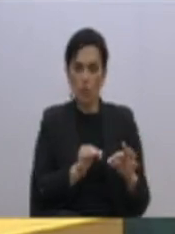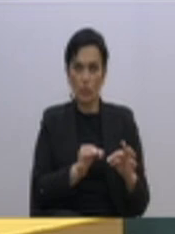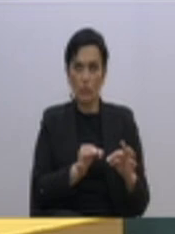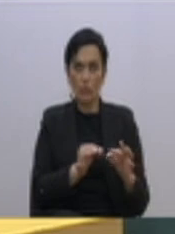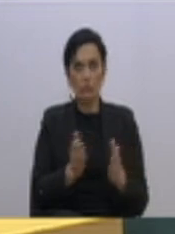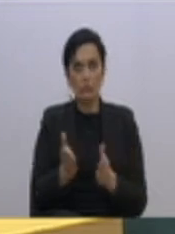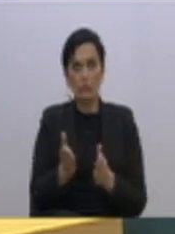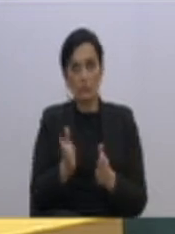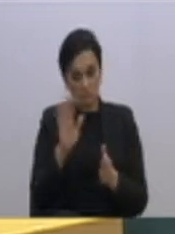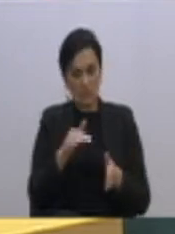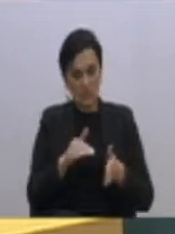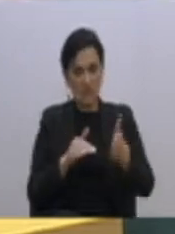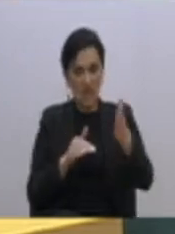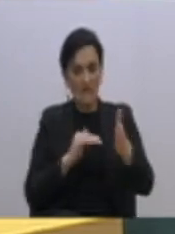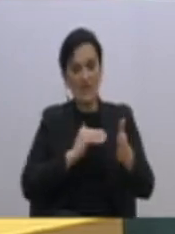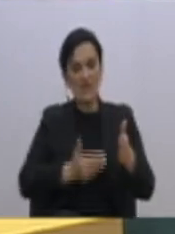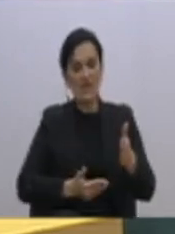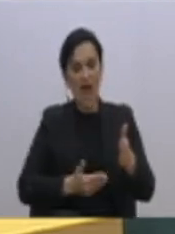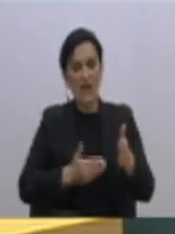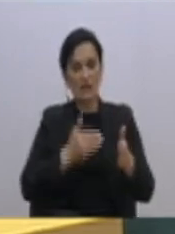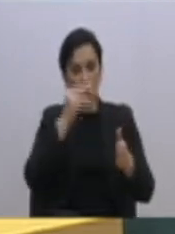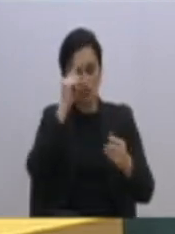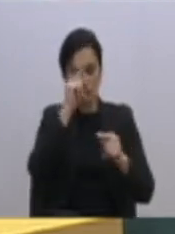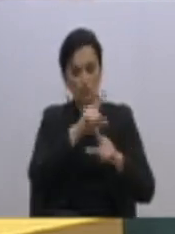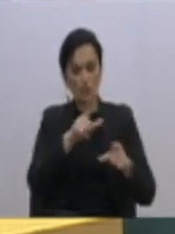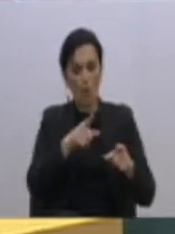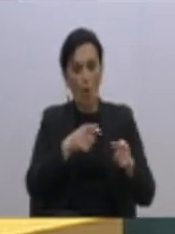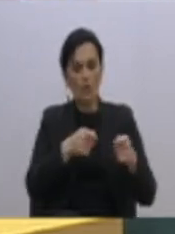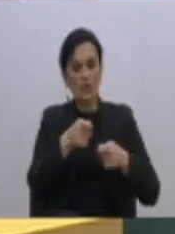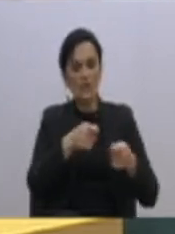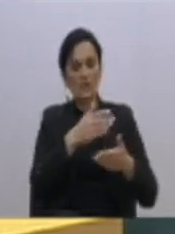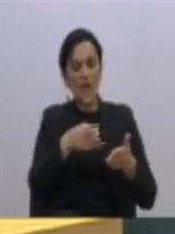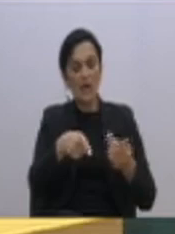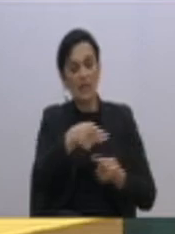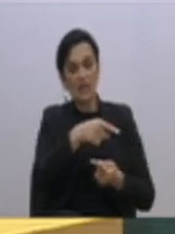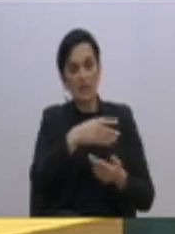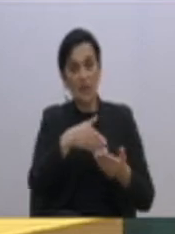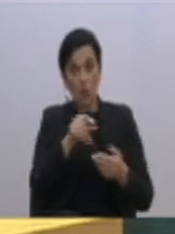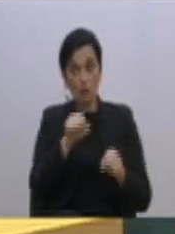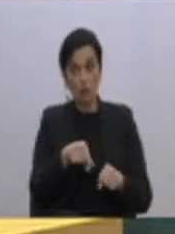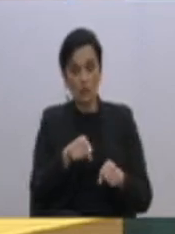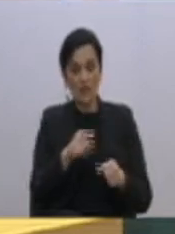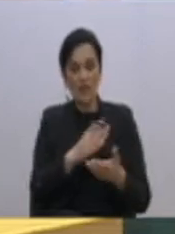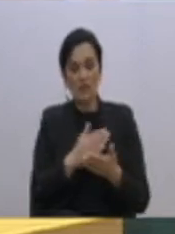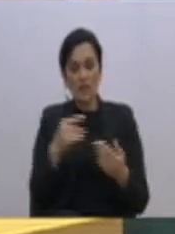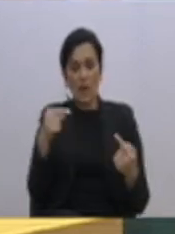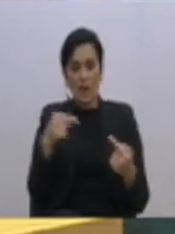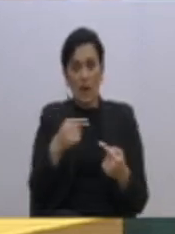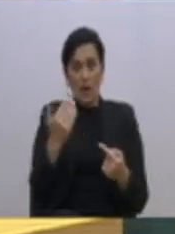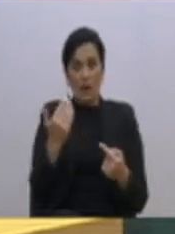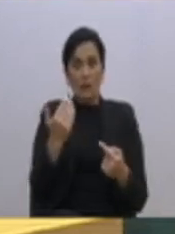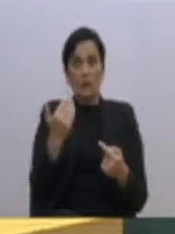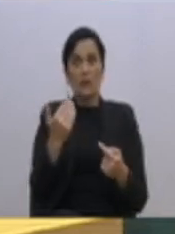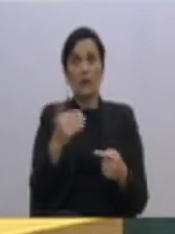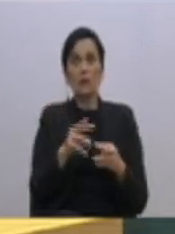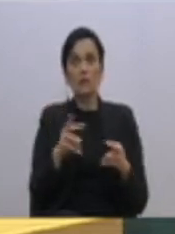წავიდეთ კერძო სკოლების დერეგულაციის მიმართულებით, მაგალითად თუნდაც ამ ნაწილში. ესეც ხო შეესაბამებოდა თქვენი ministris მიერ